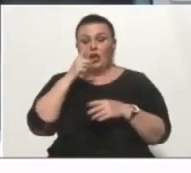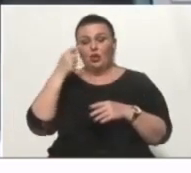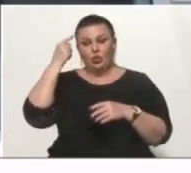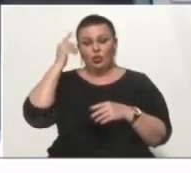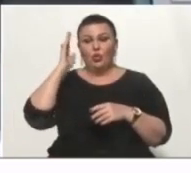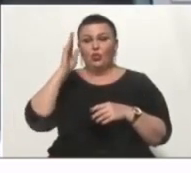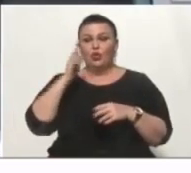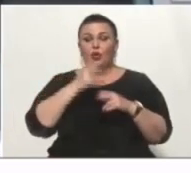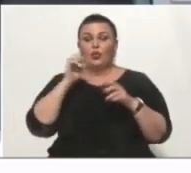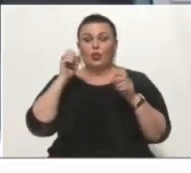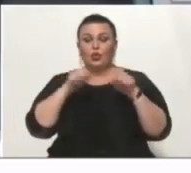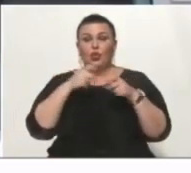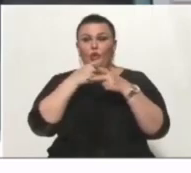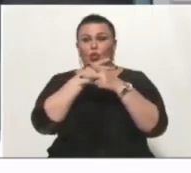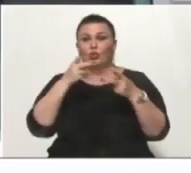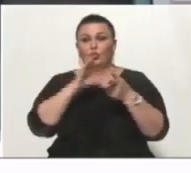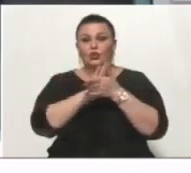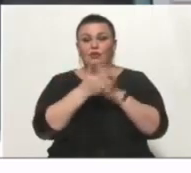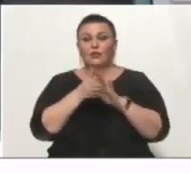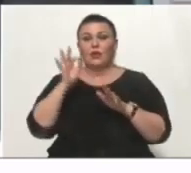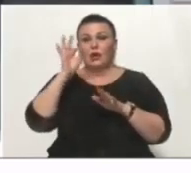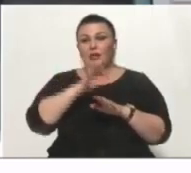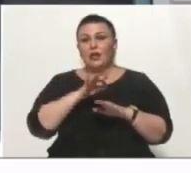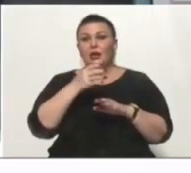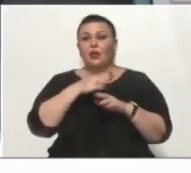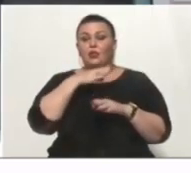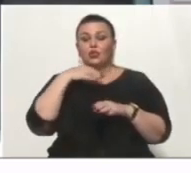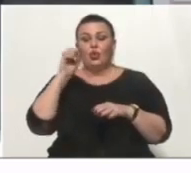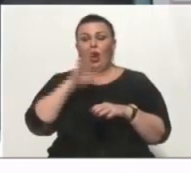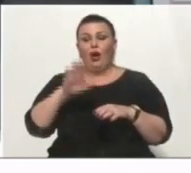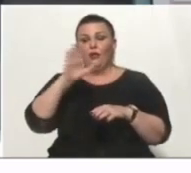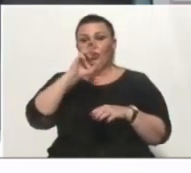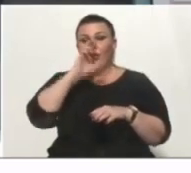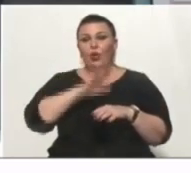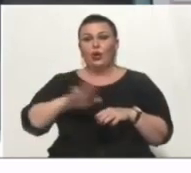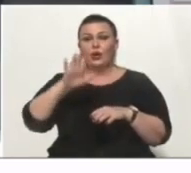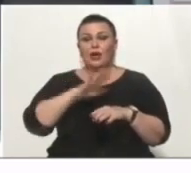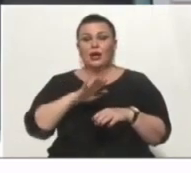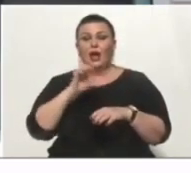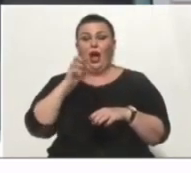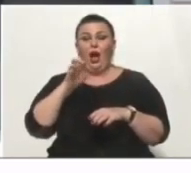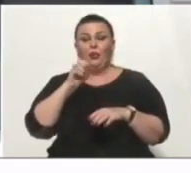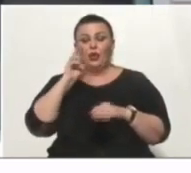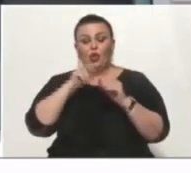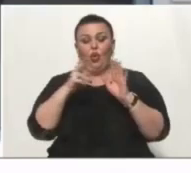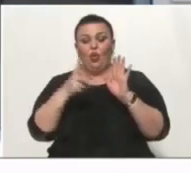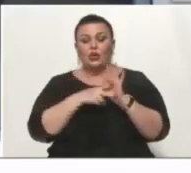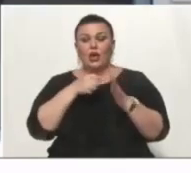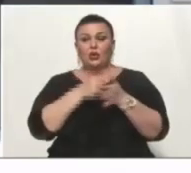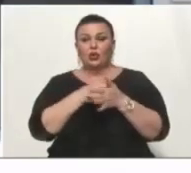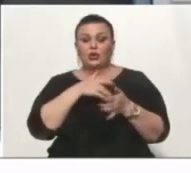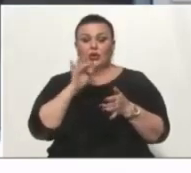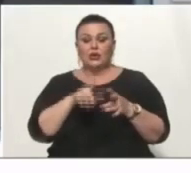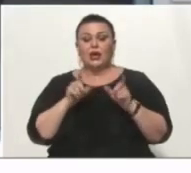gördüyümüz mənzərədən onu deyə bilərik ki, hazırda demək olar ki, bir çox Avropa ölkəsində aprel ayının 18-nə qədər